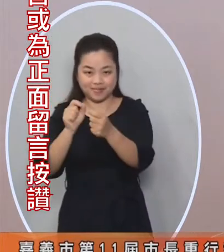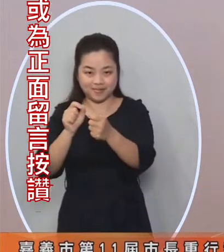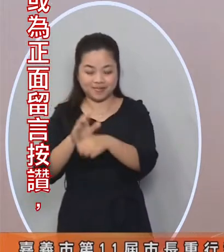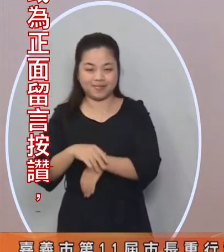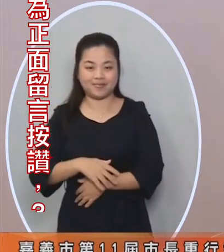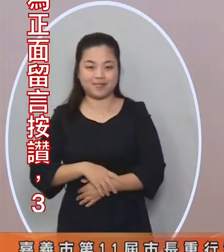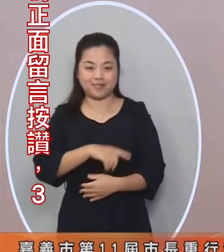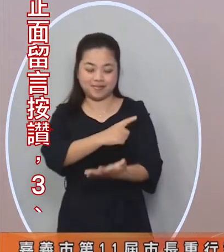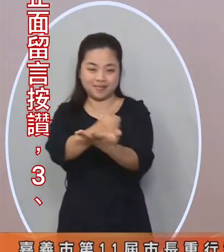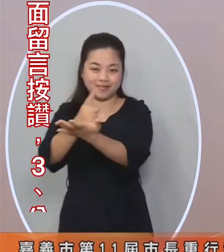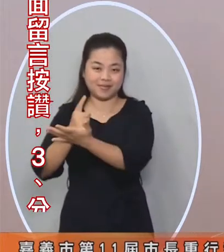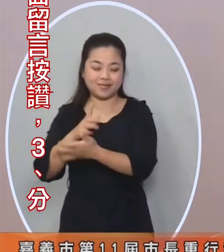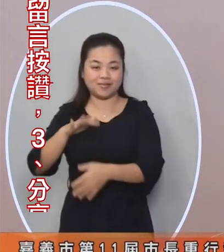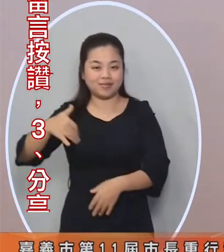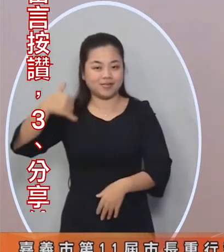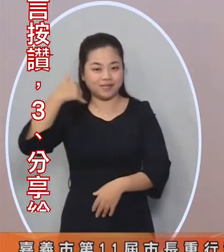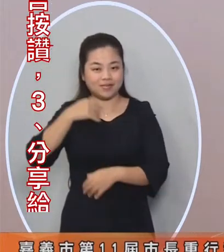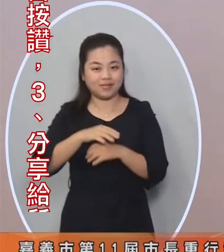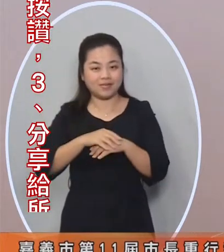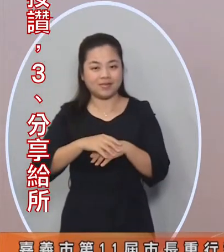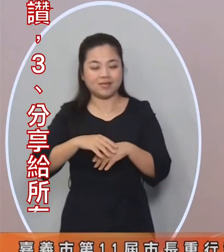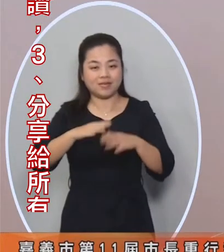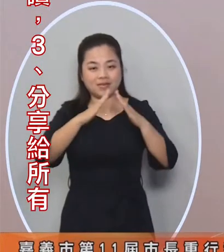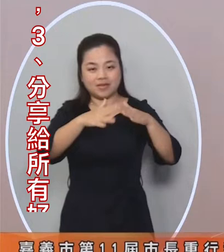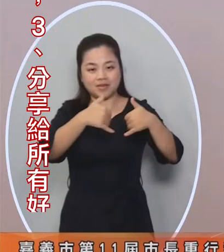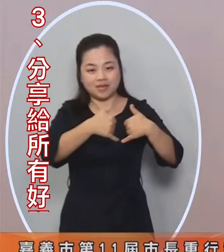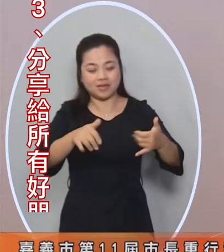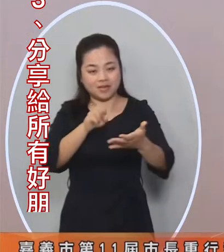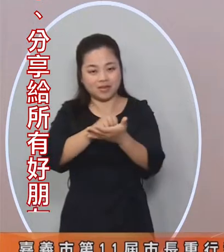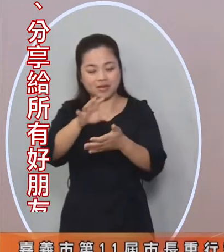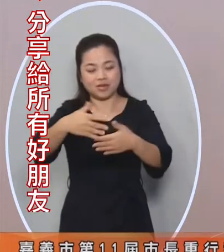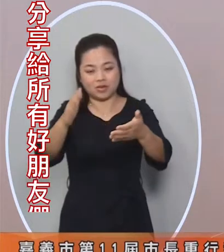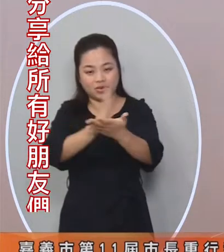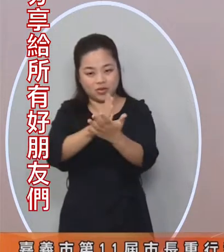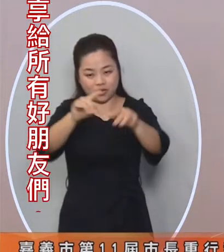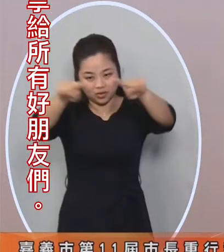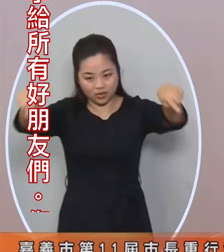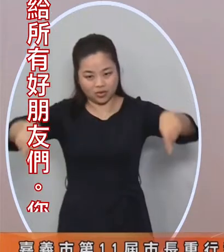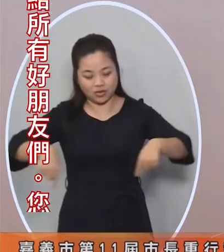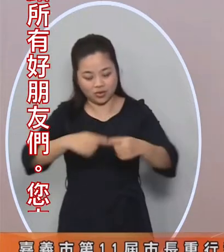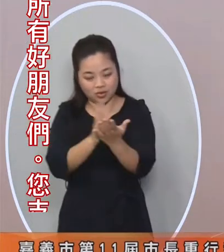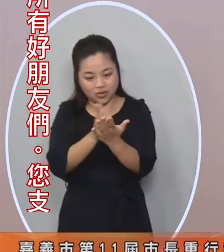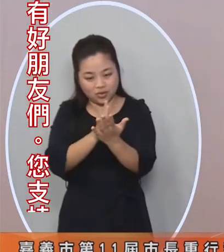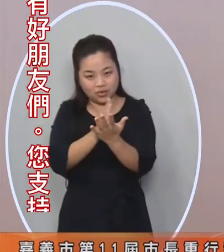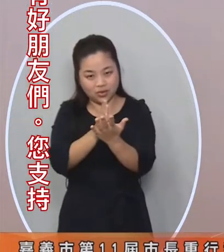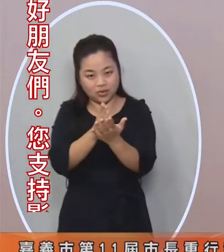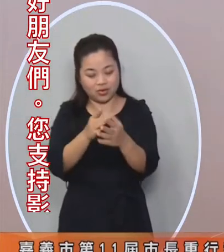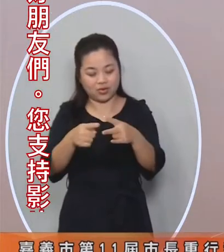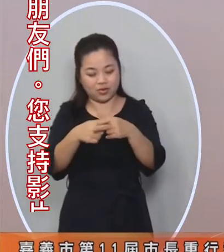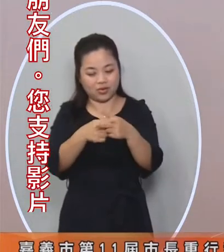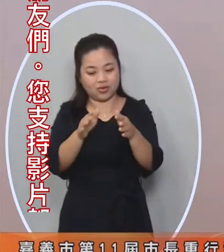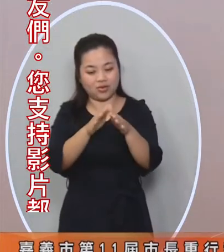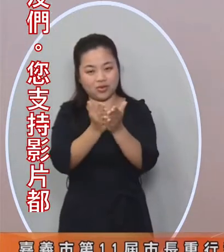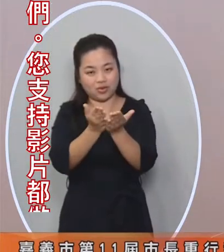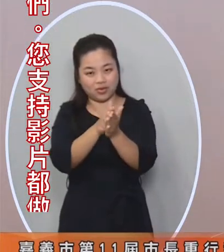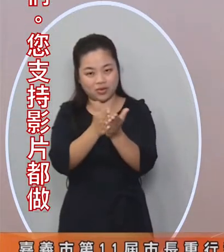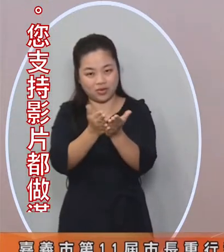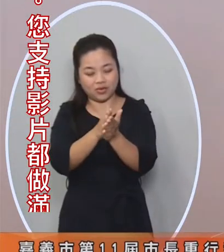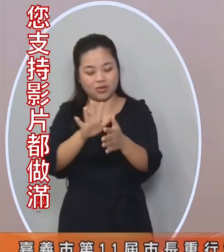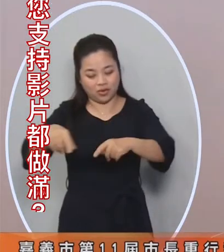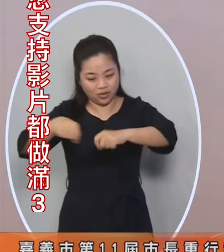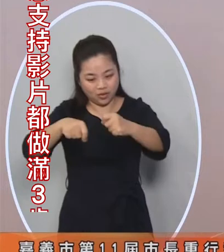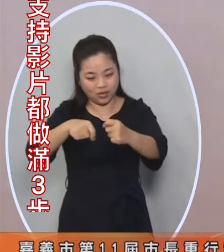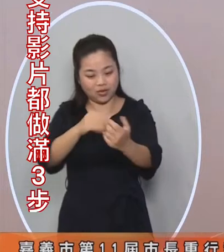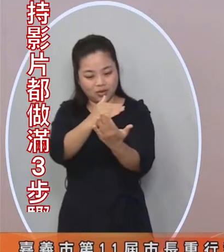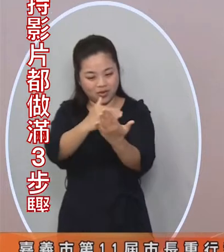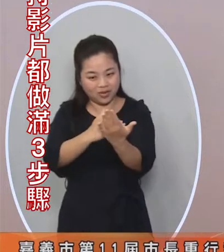亲大家人都有接到我们跟市民的报告书，在这一本小册子里面都有我们的规划，是